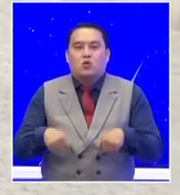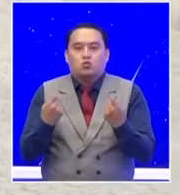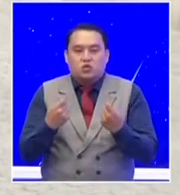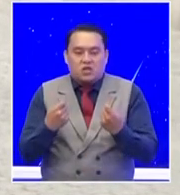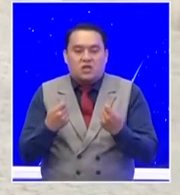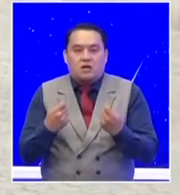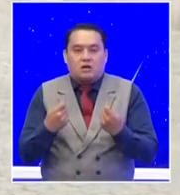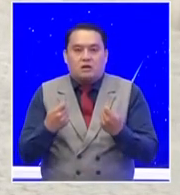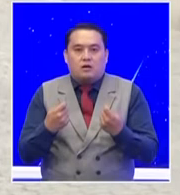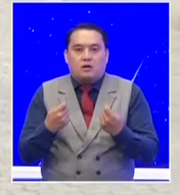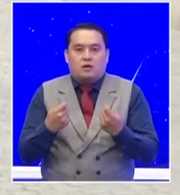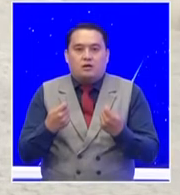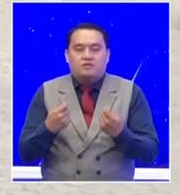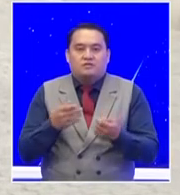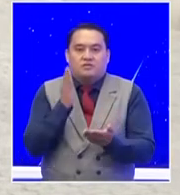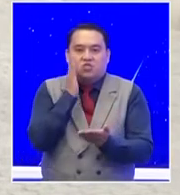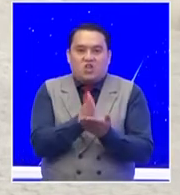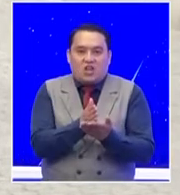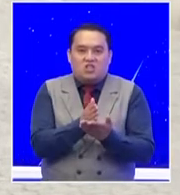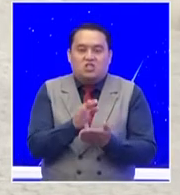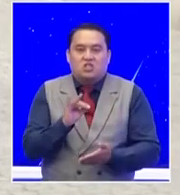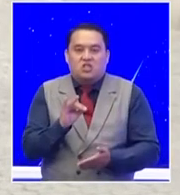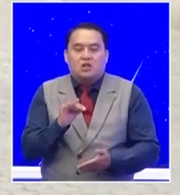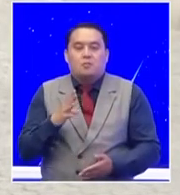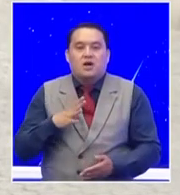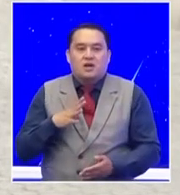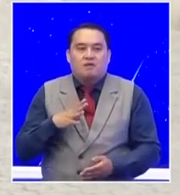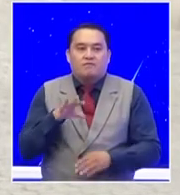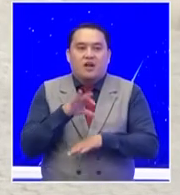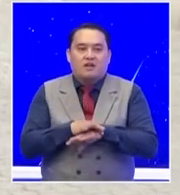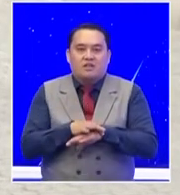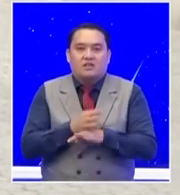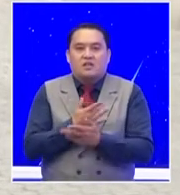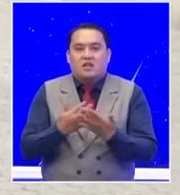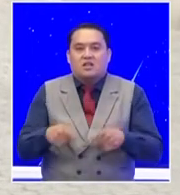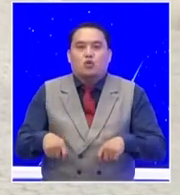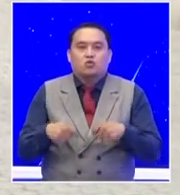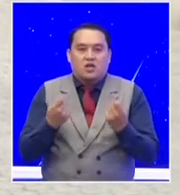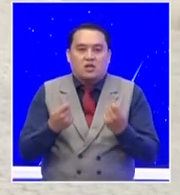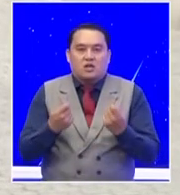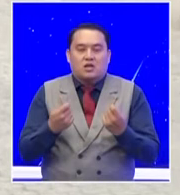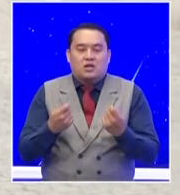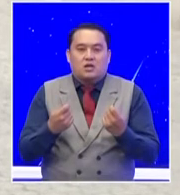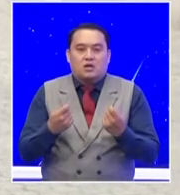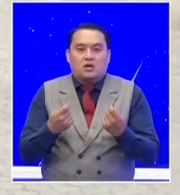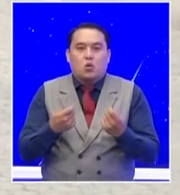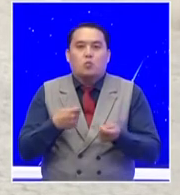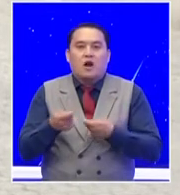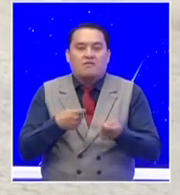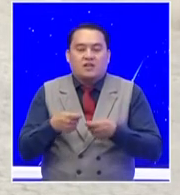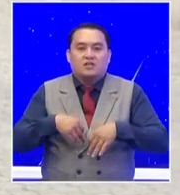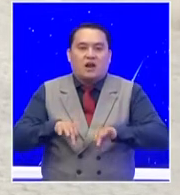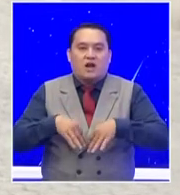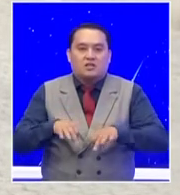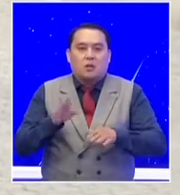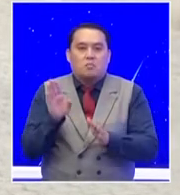за выезд на полосу встречного движения. Также были выявлены ряд нарушений, а именно управление транспортным